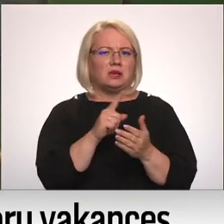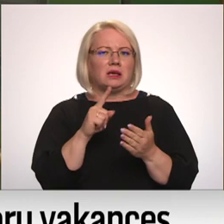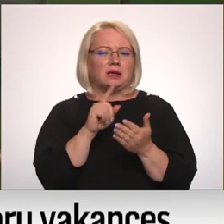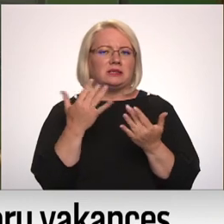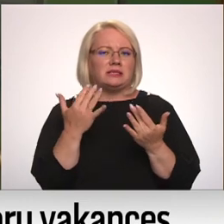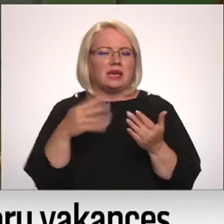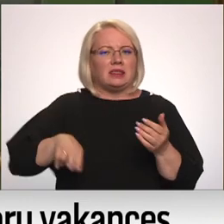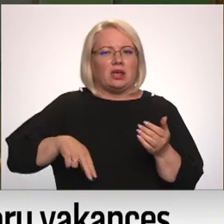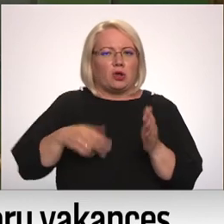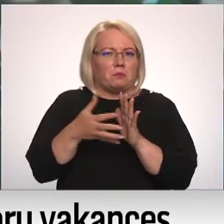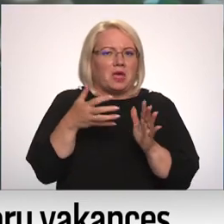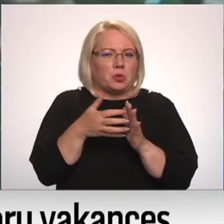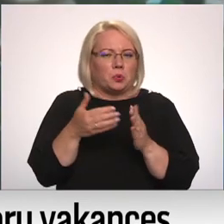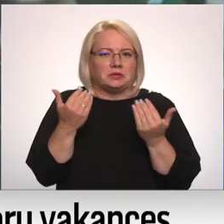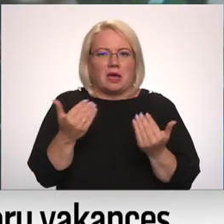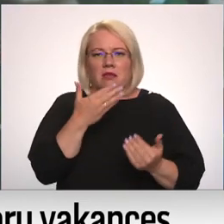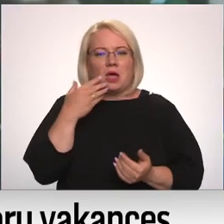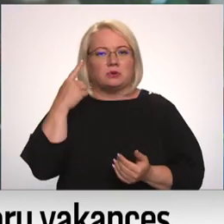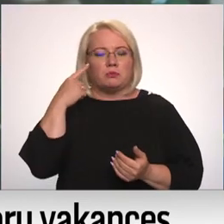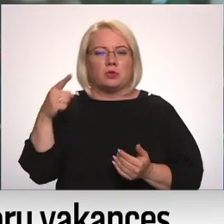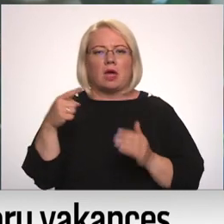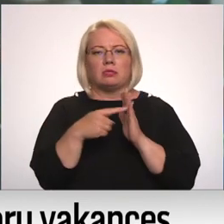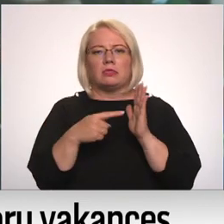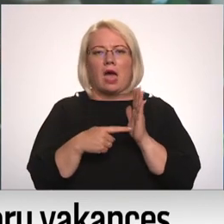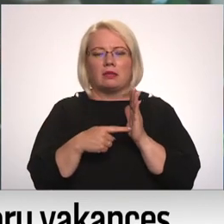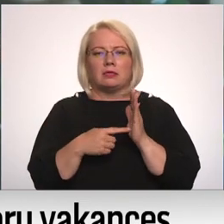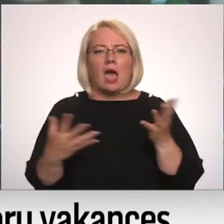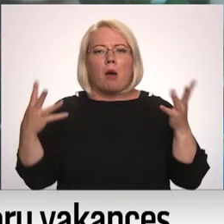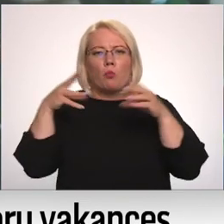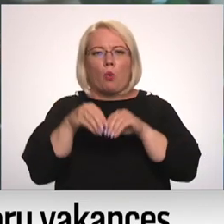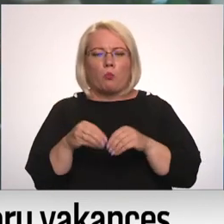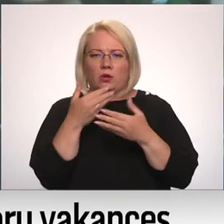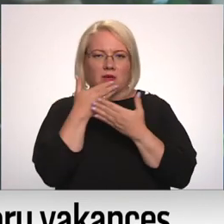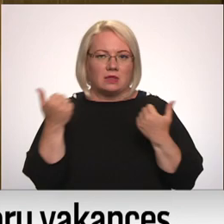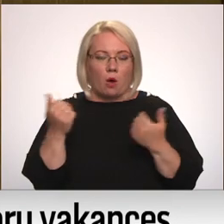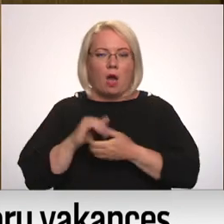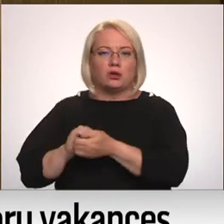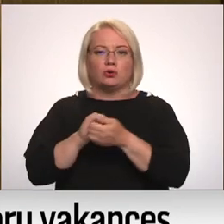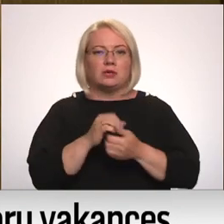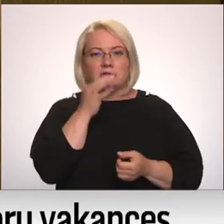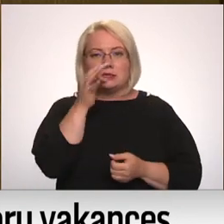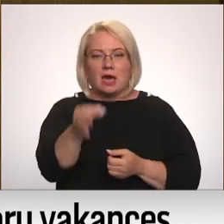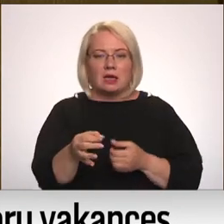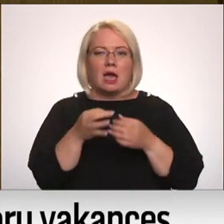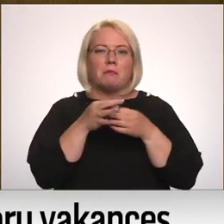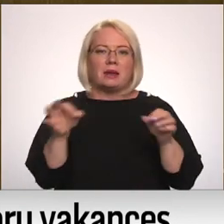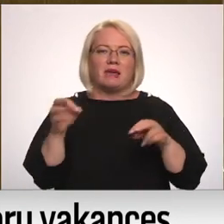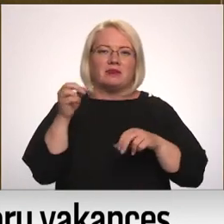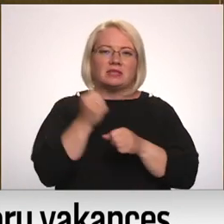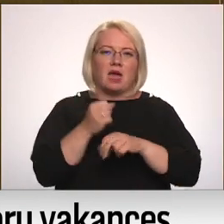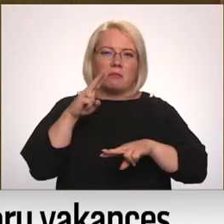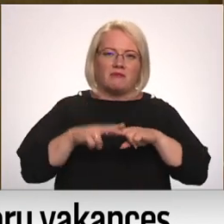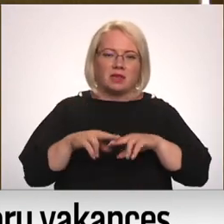pašreiz trūkst, gan nesot zināms, jo tādi dati vienvieti netiekot apkopot. Asociācijā lēš, ka vakances varētu būt